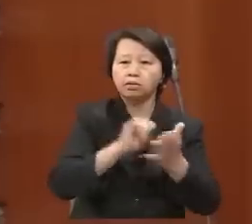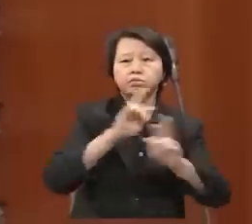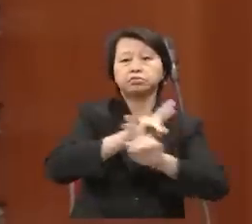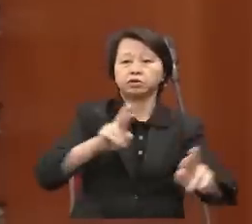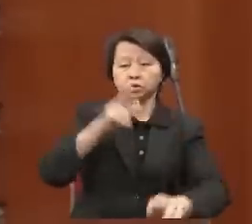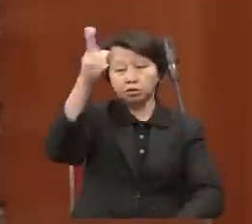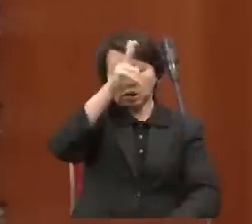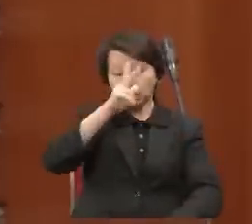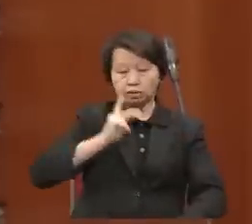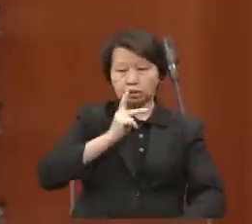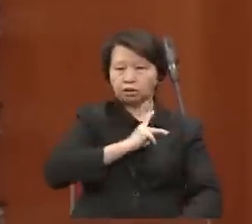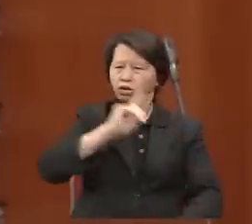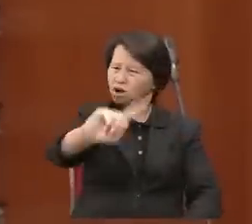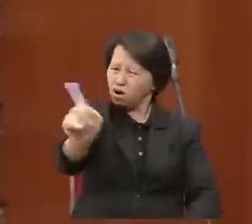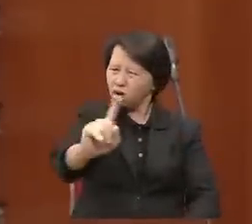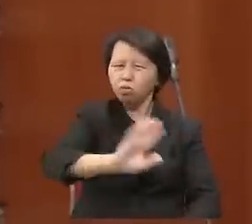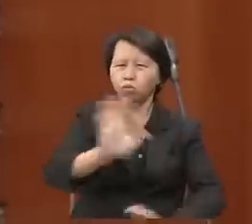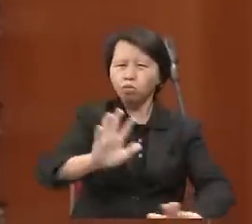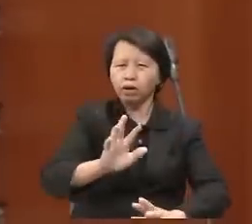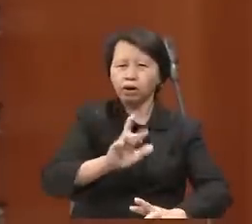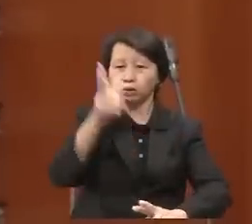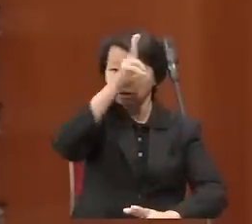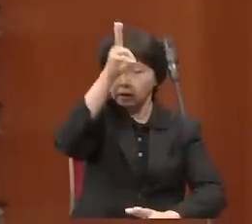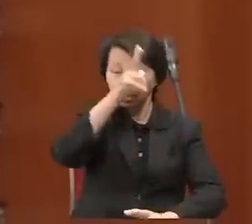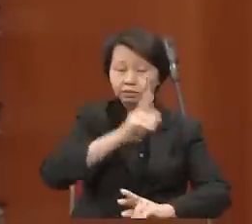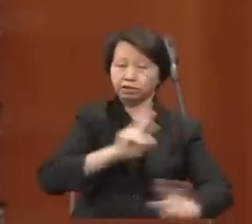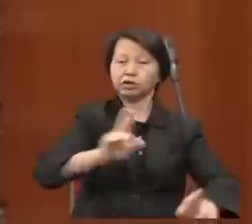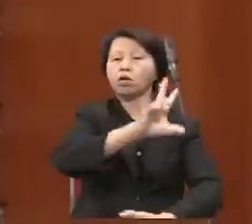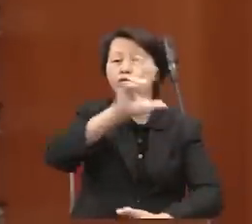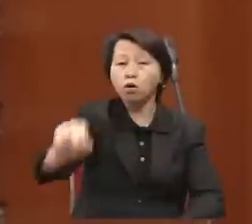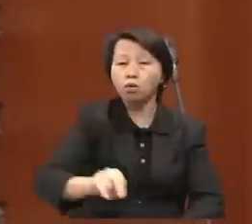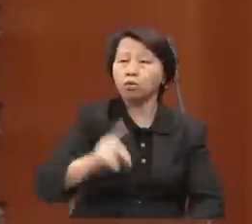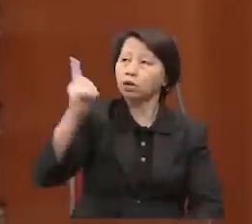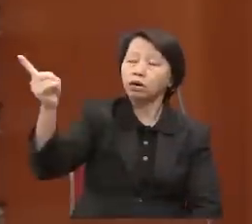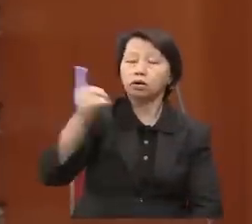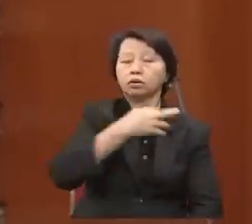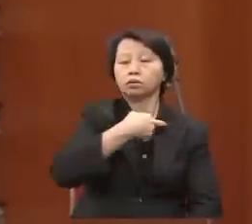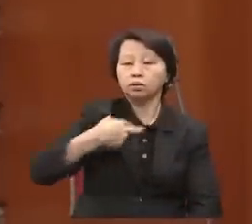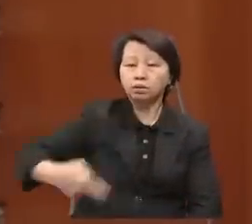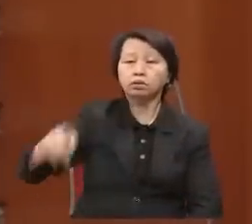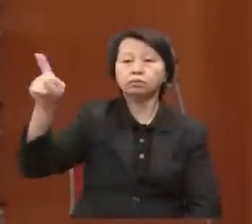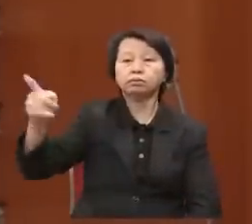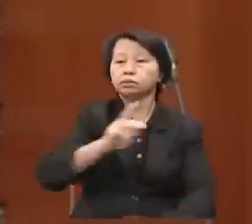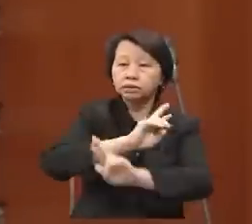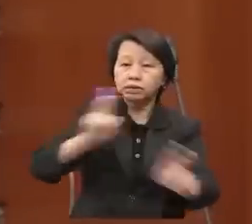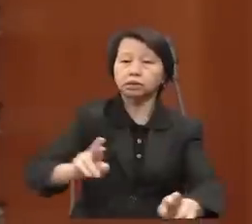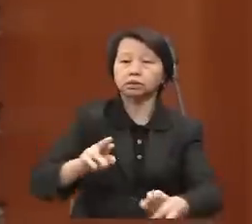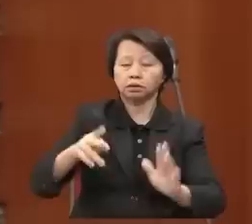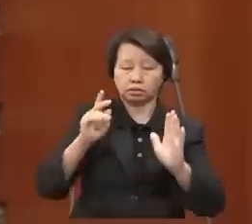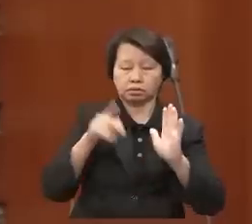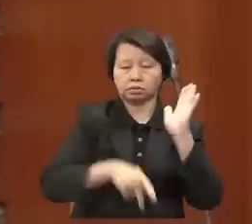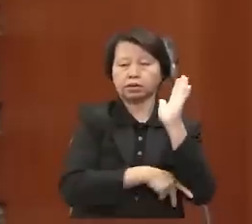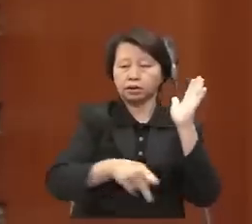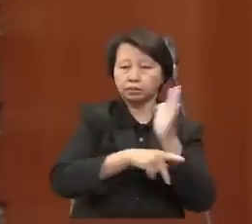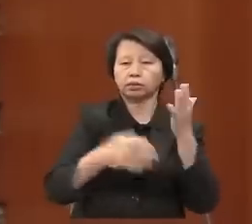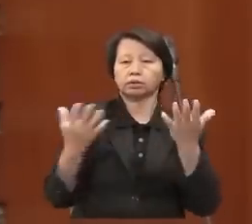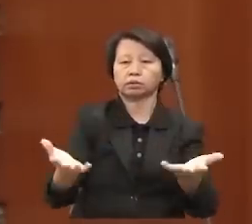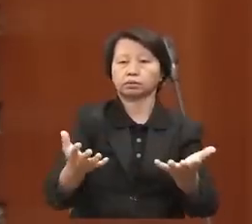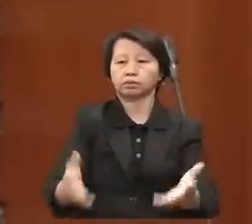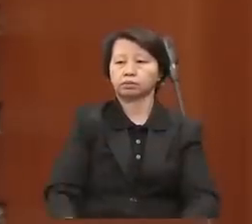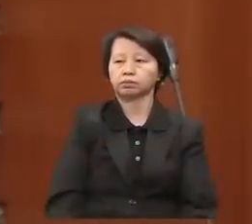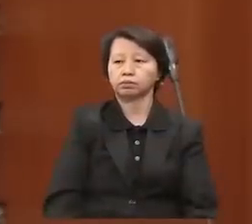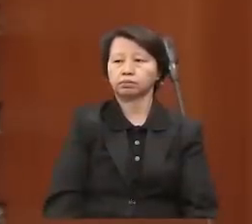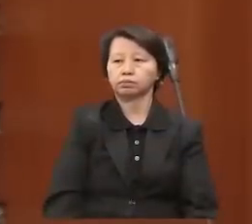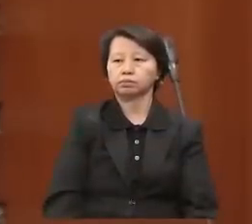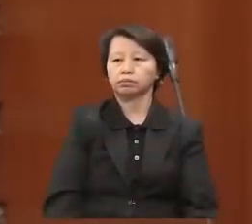disediakan oleh kerajaan adalah tidak betul. Tarik balik dan minta maaf. Itu adalah titah tuanku di parlimen. Ini cakap.